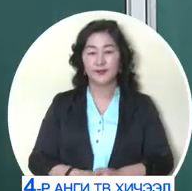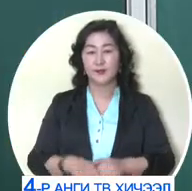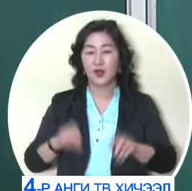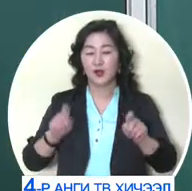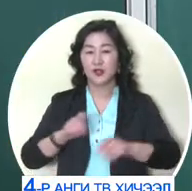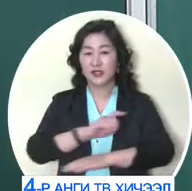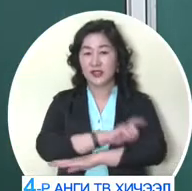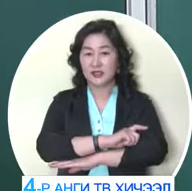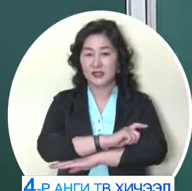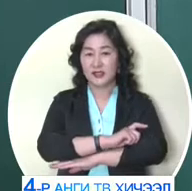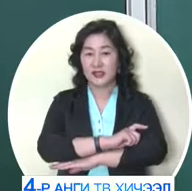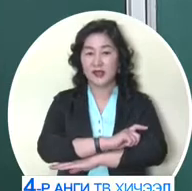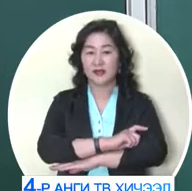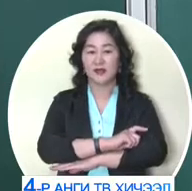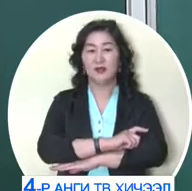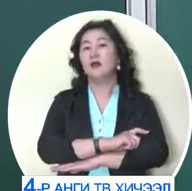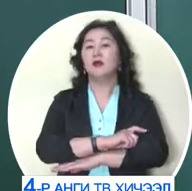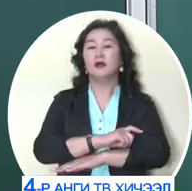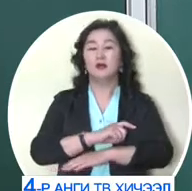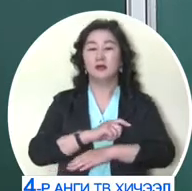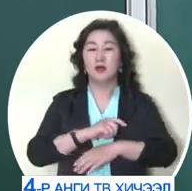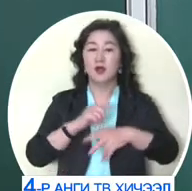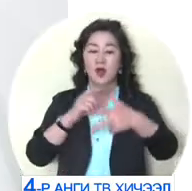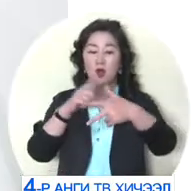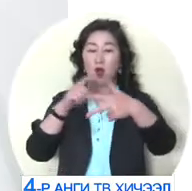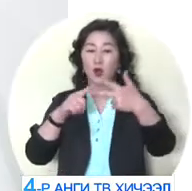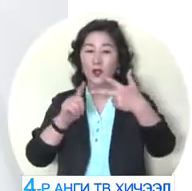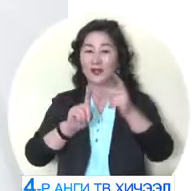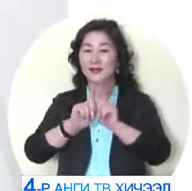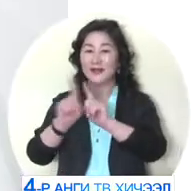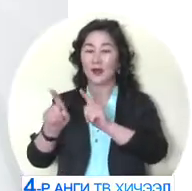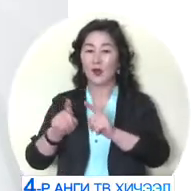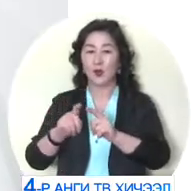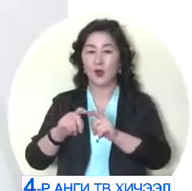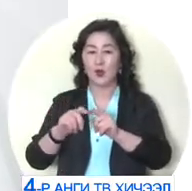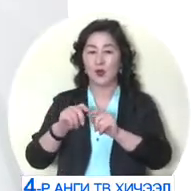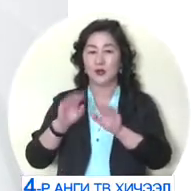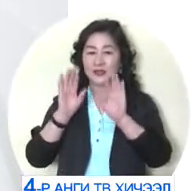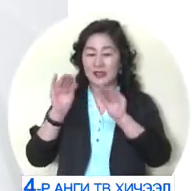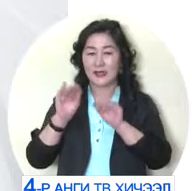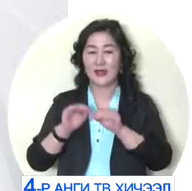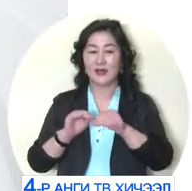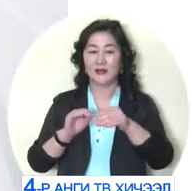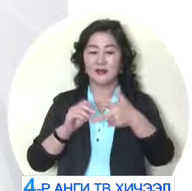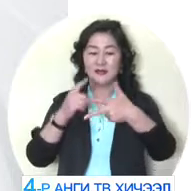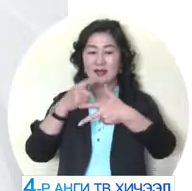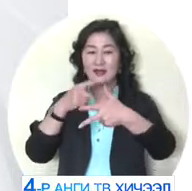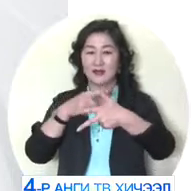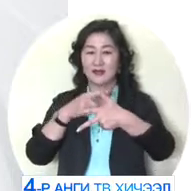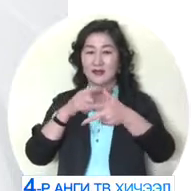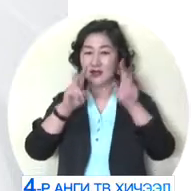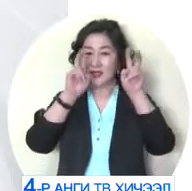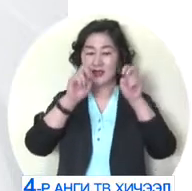Өнөөдрийн хичээлээ бид бүхэн гурван алхмын дагуу явуулах болно. За эхний алхам бол ихийг